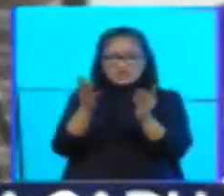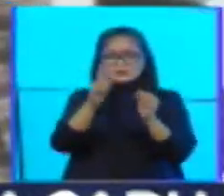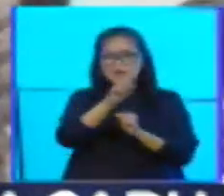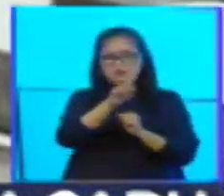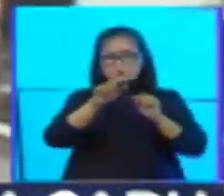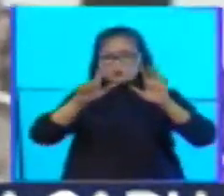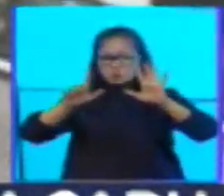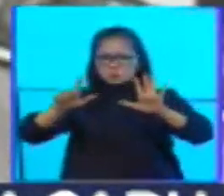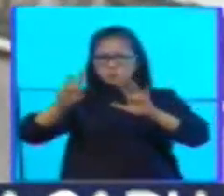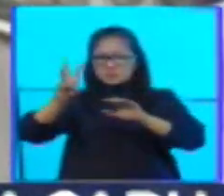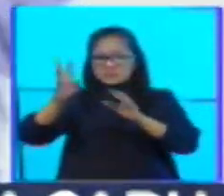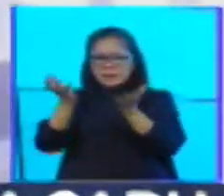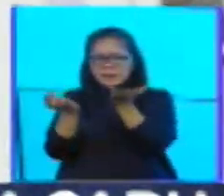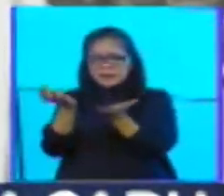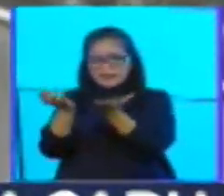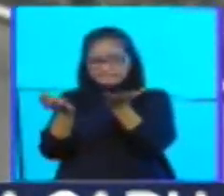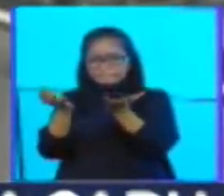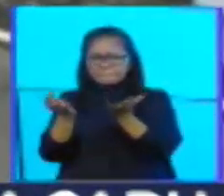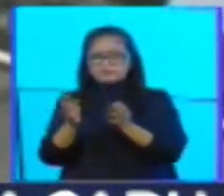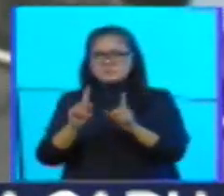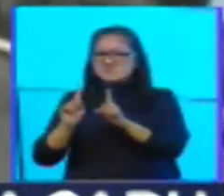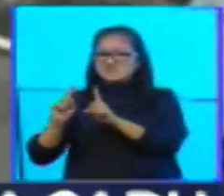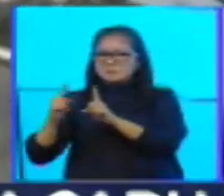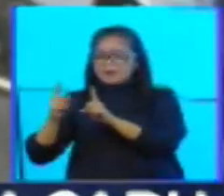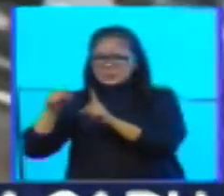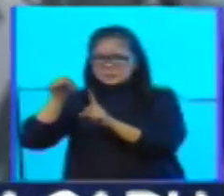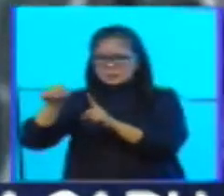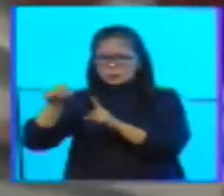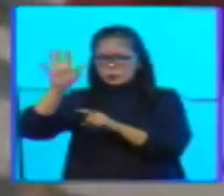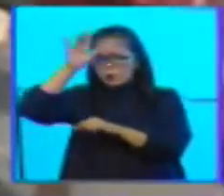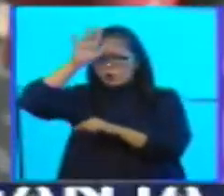tes urin setelah penangkapan, 11 orang dinyatakan positif narkoba.